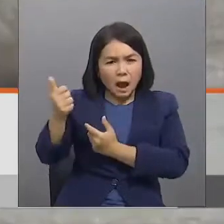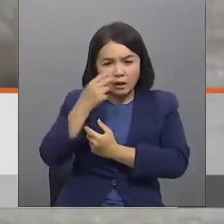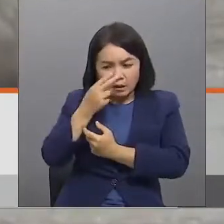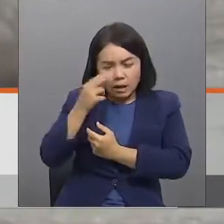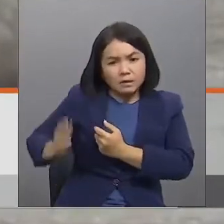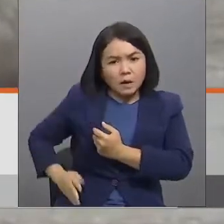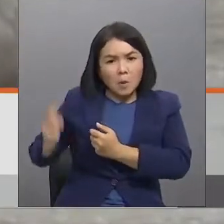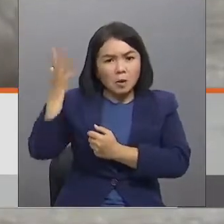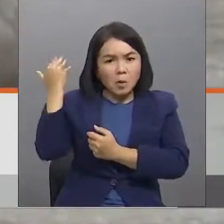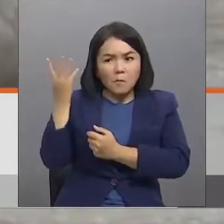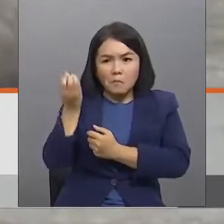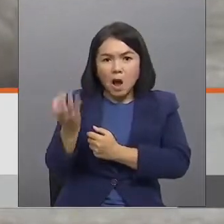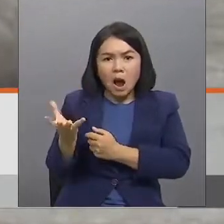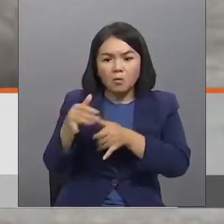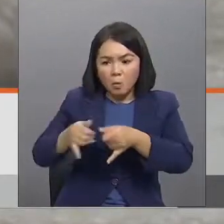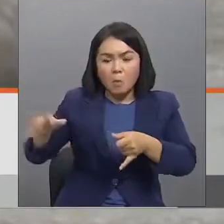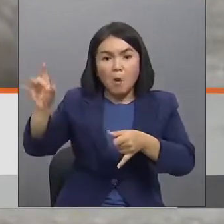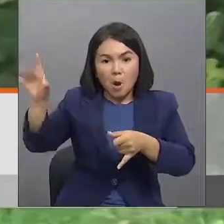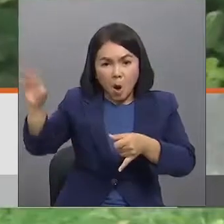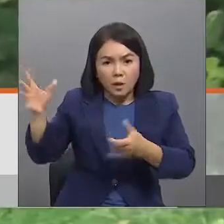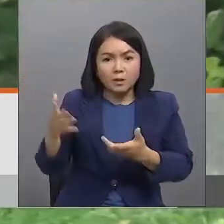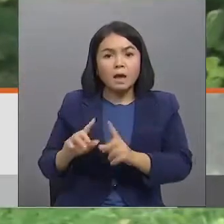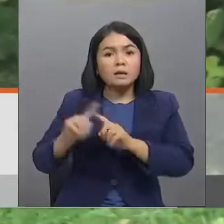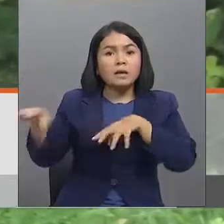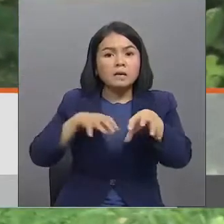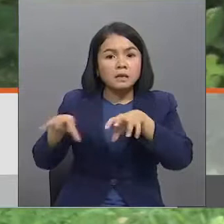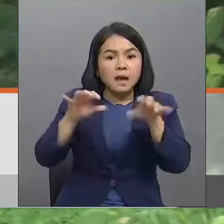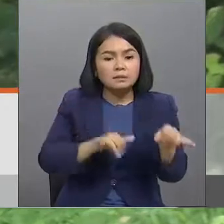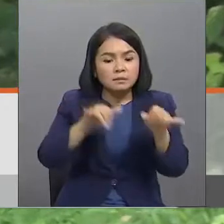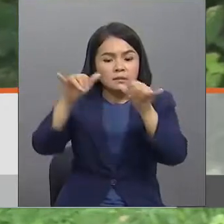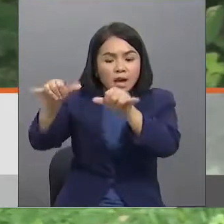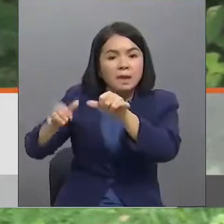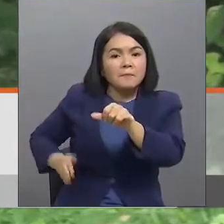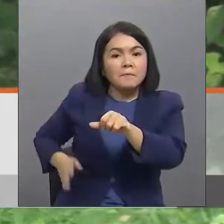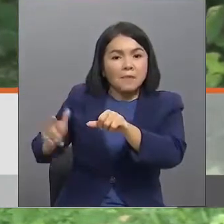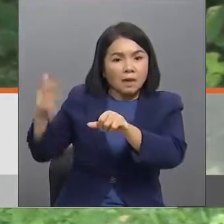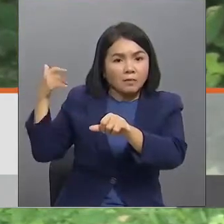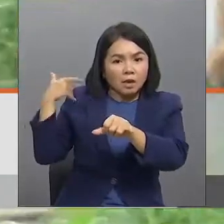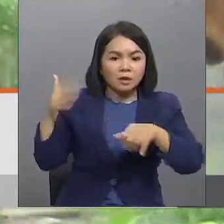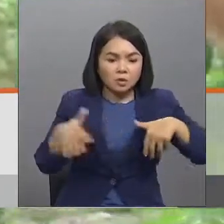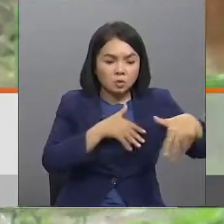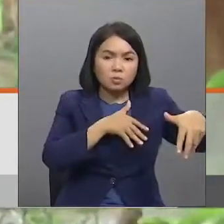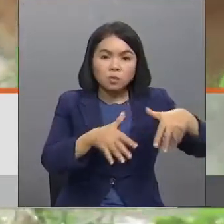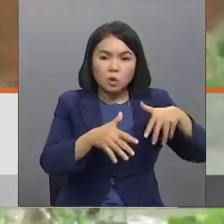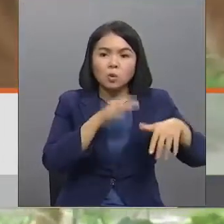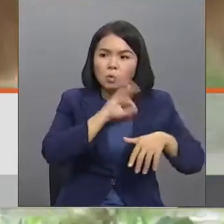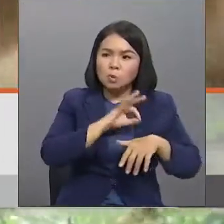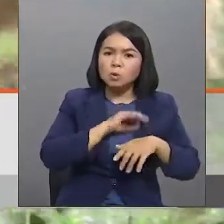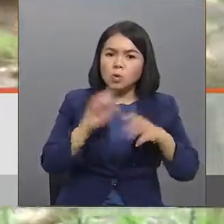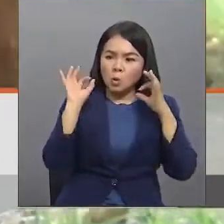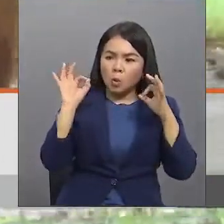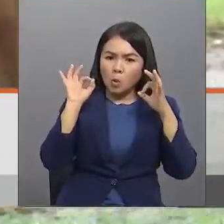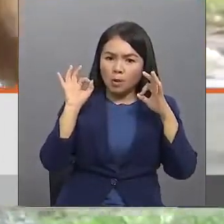ากเดิมที่มีมากกว่า100ตัวหลังมีการจับและเคลื่อนย้ายสุนัขไปชาวบ้านส่วนใหญ่ก็รู้สึกปลอดภัยมาก